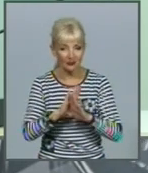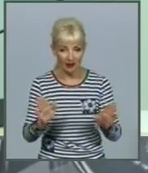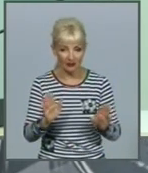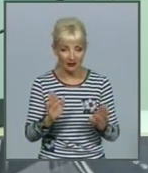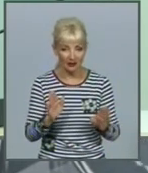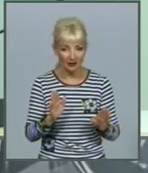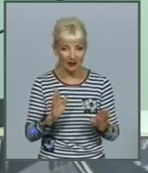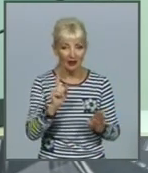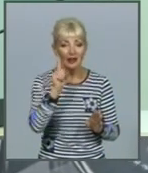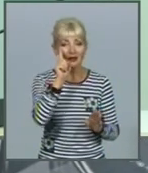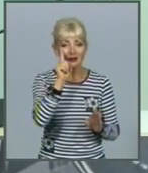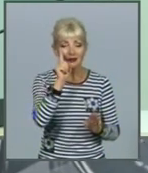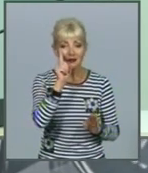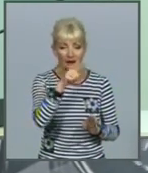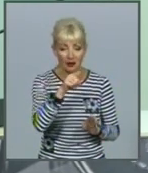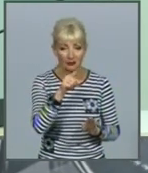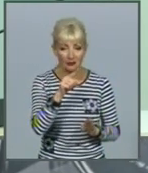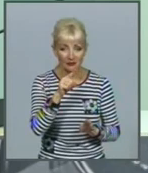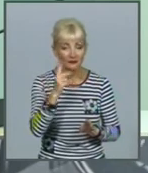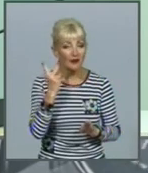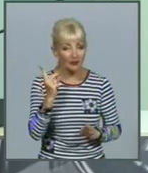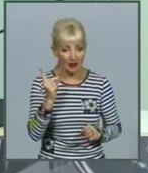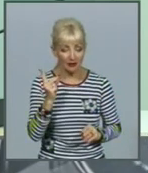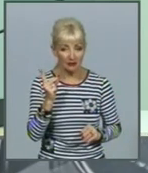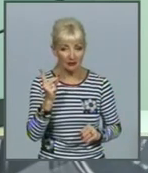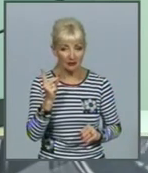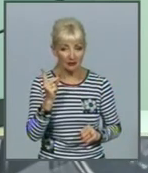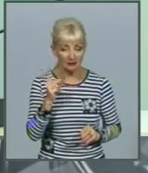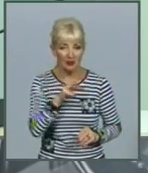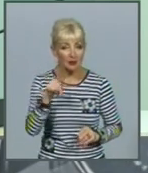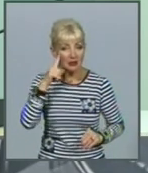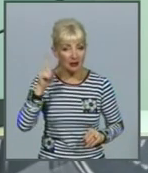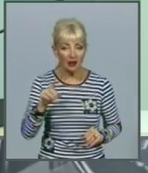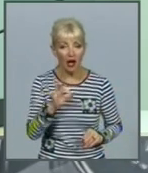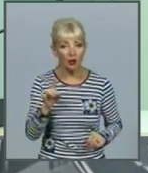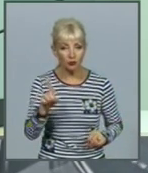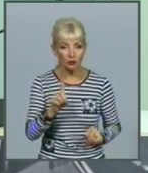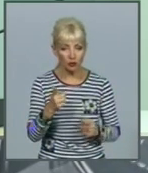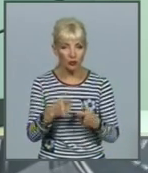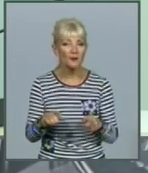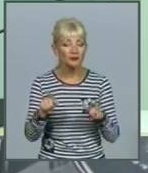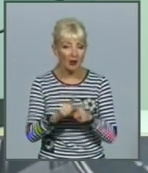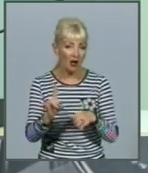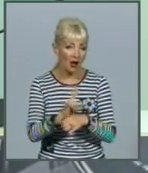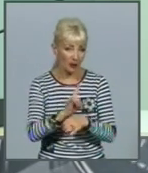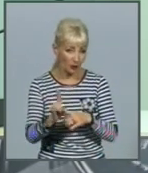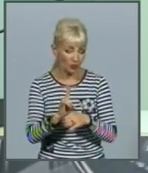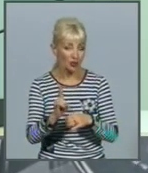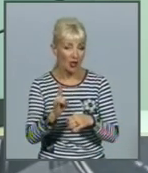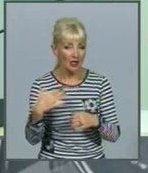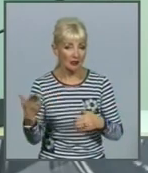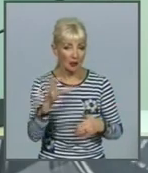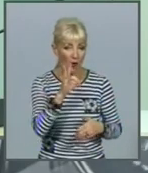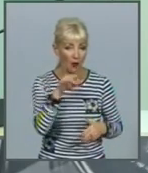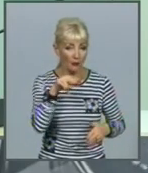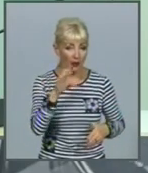мера. Во-вторых, мы знали о том, что такие спекуляции со стороны ОПЗЖ начнутся примерно за 2 недели до выборов.